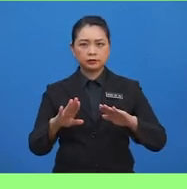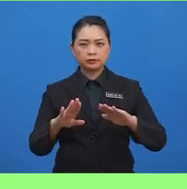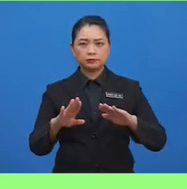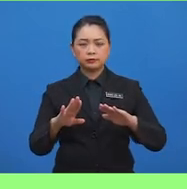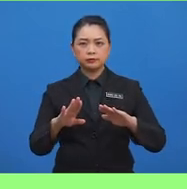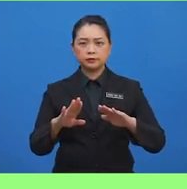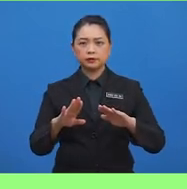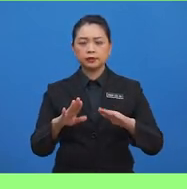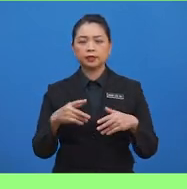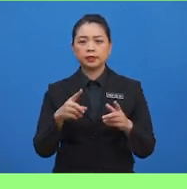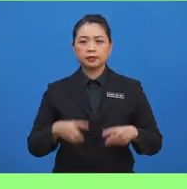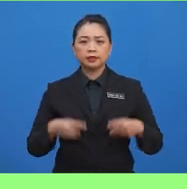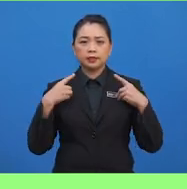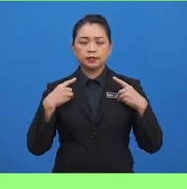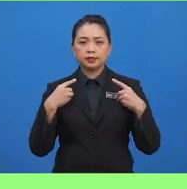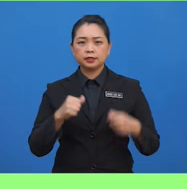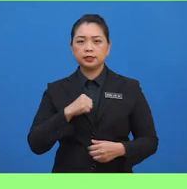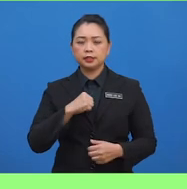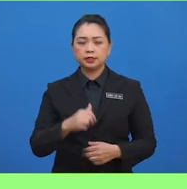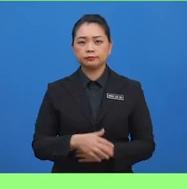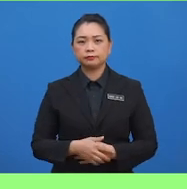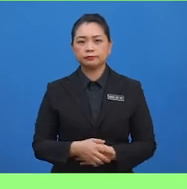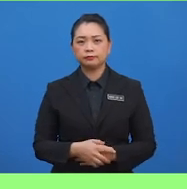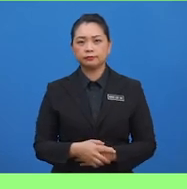menyalahkan diri sendiri